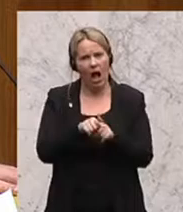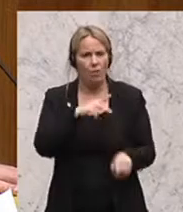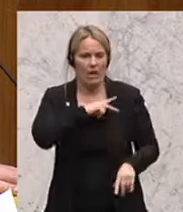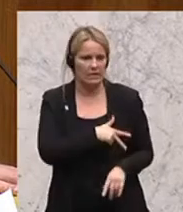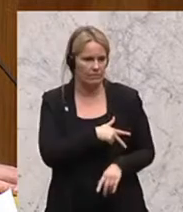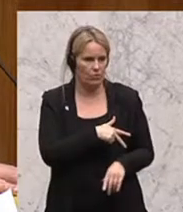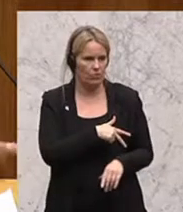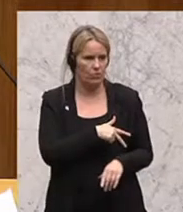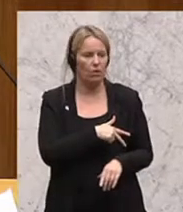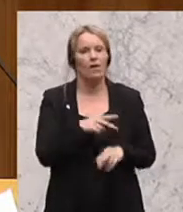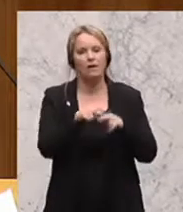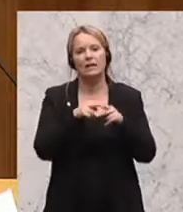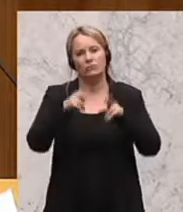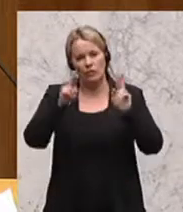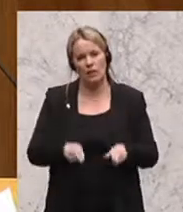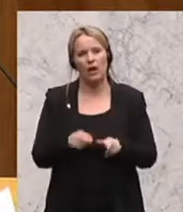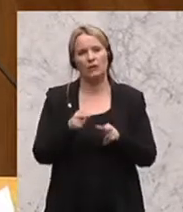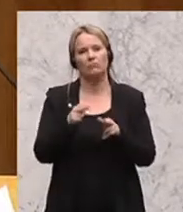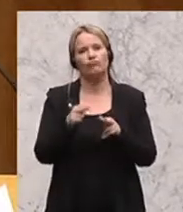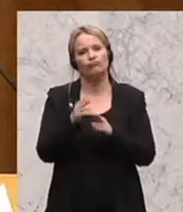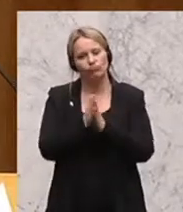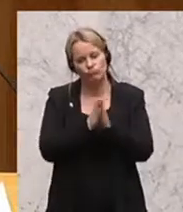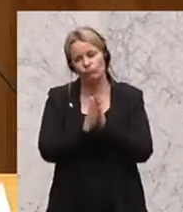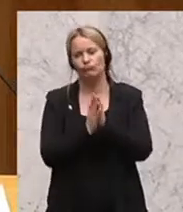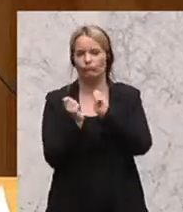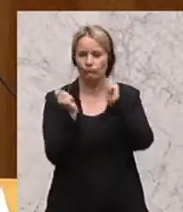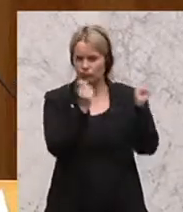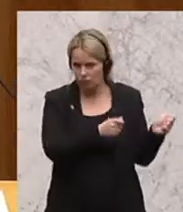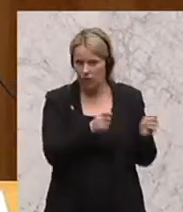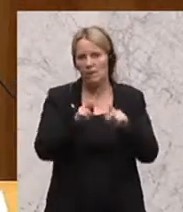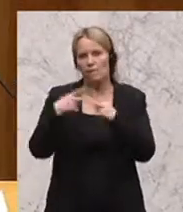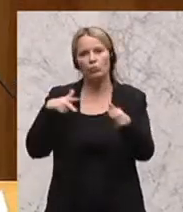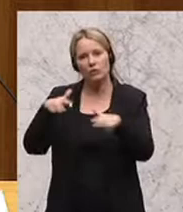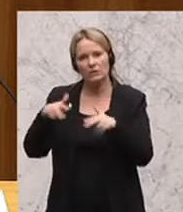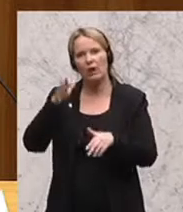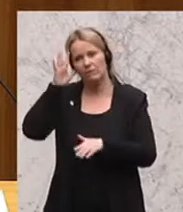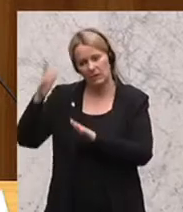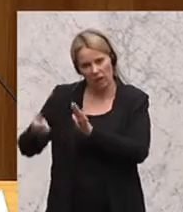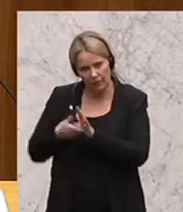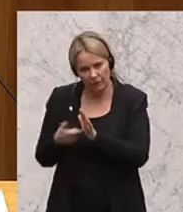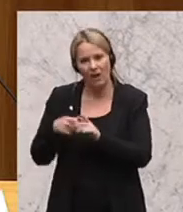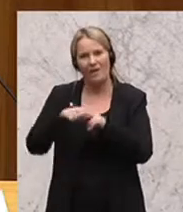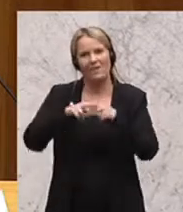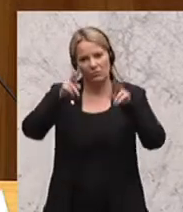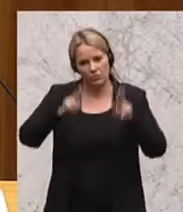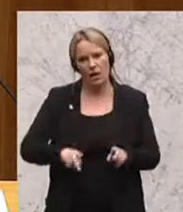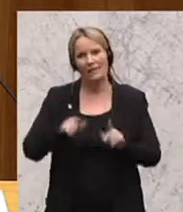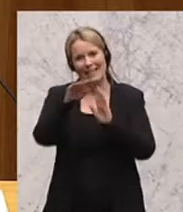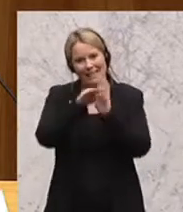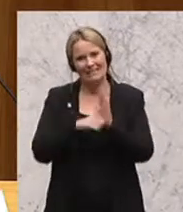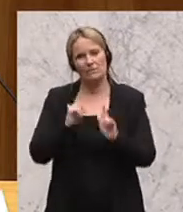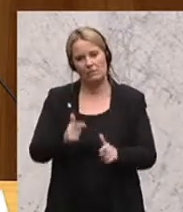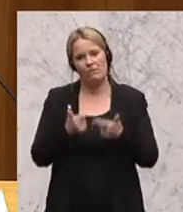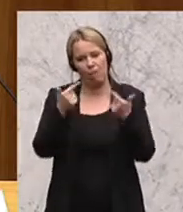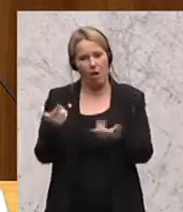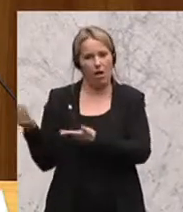SPÖ. Und der Nationalrat wollte in meinem Entschließungsantrag beschließen, die Bundesregierung wird aufgefordert, dem Nationalrat eine